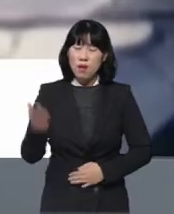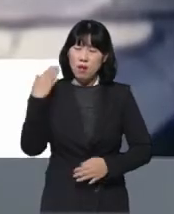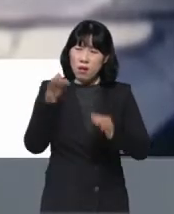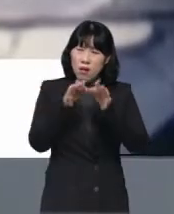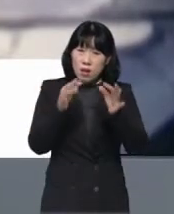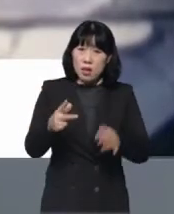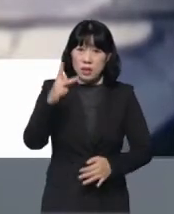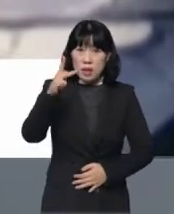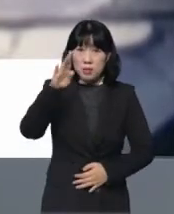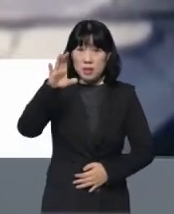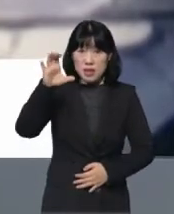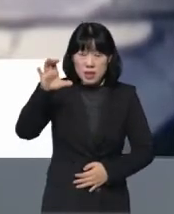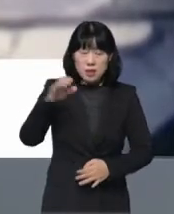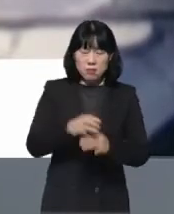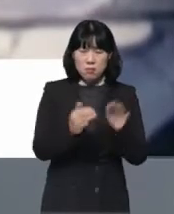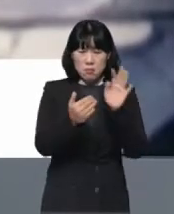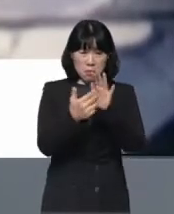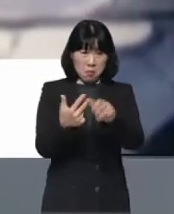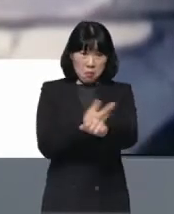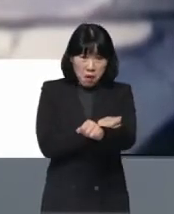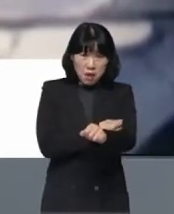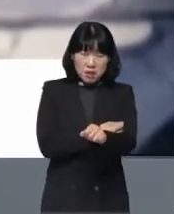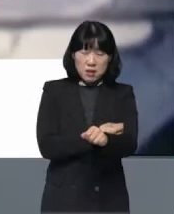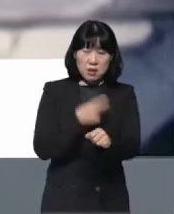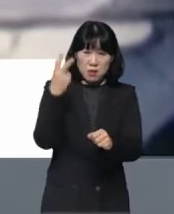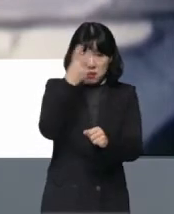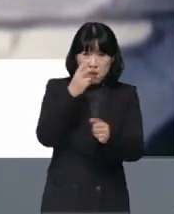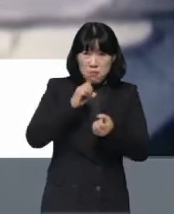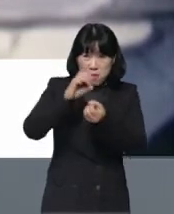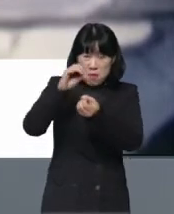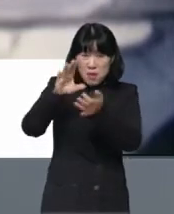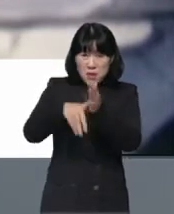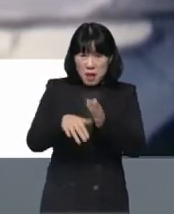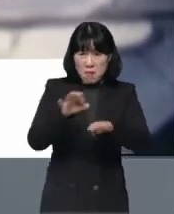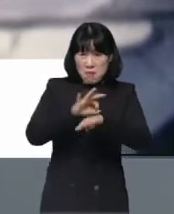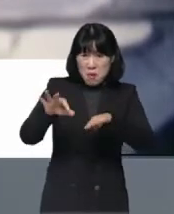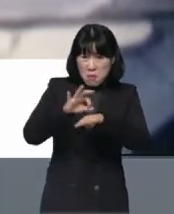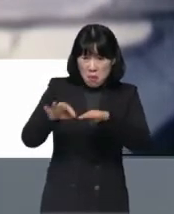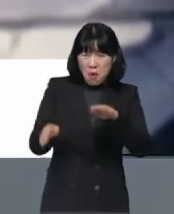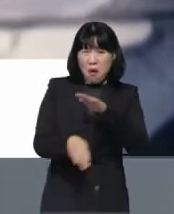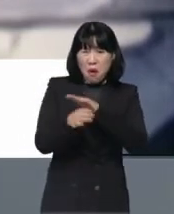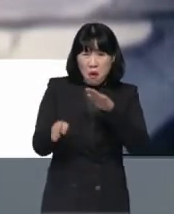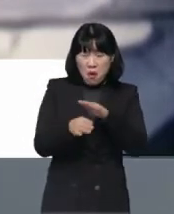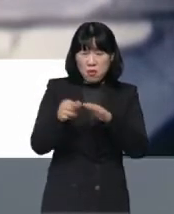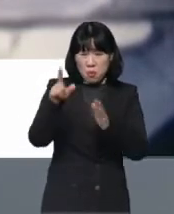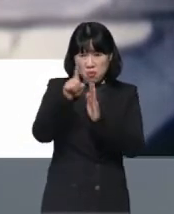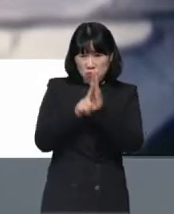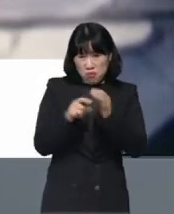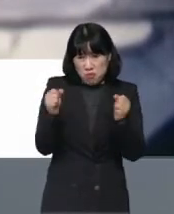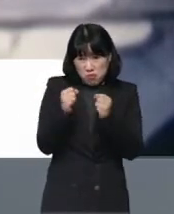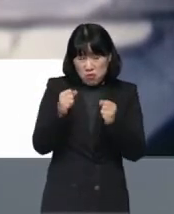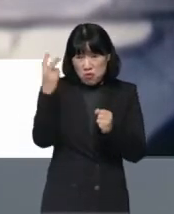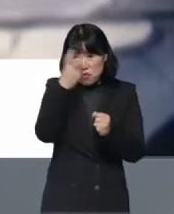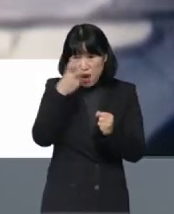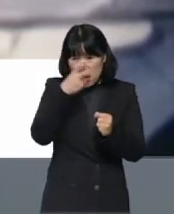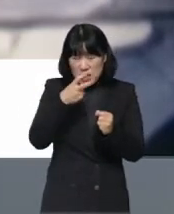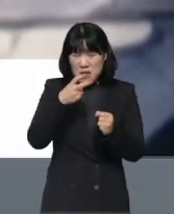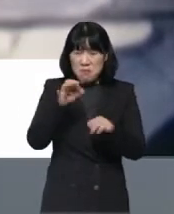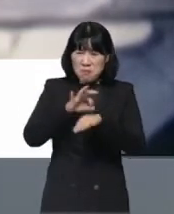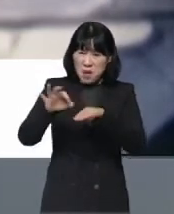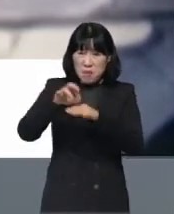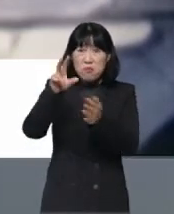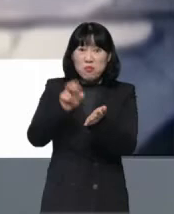그동안 KBC는 일부 백신의 허술한 유통관리 실태와 부실한 콜드체인 관리를 부추기는 제도의 문제점을